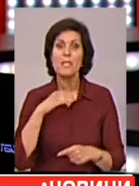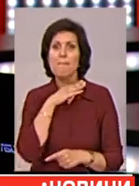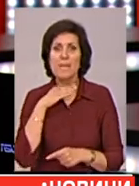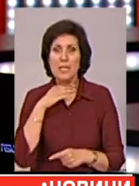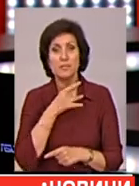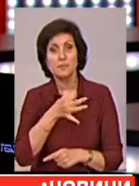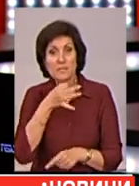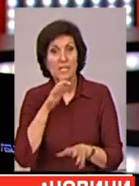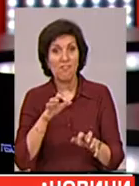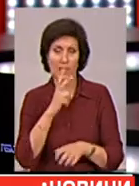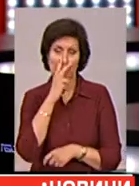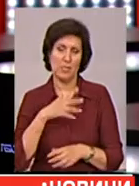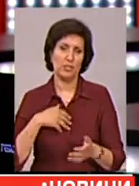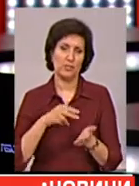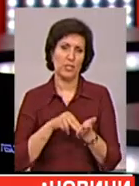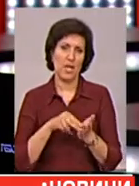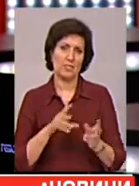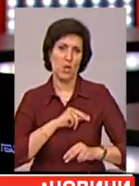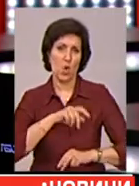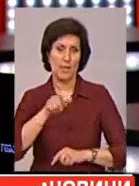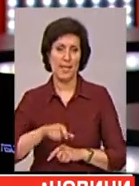їжа тваринам, бачили наші черкаські колеги.